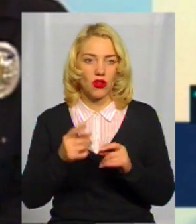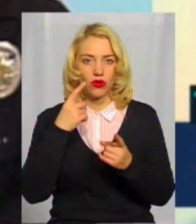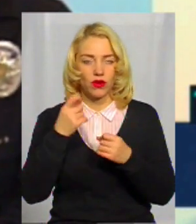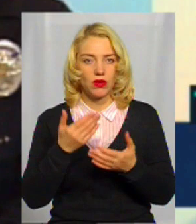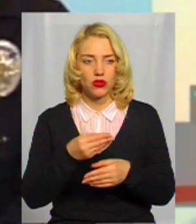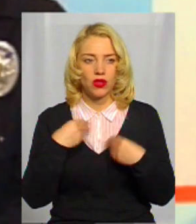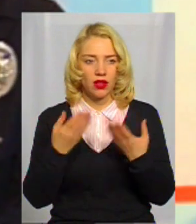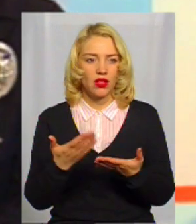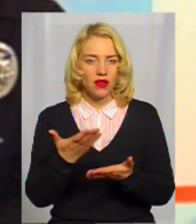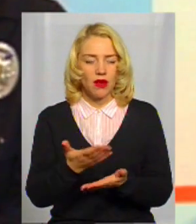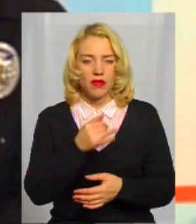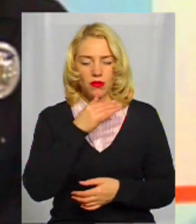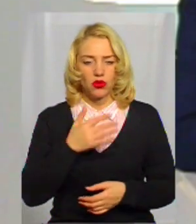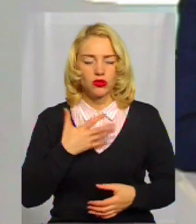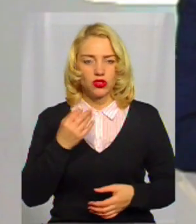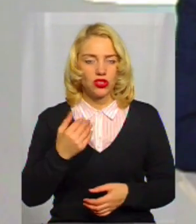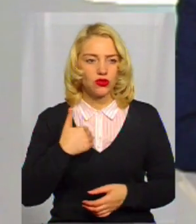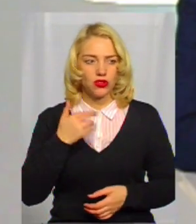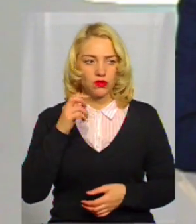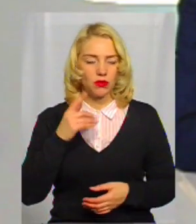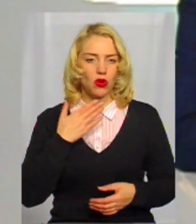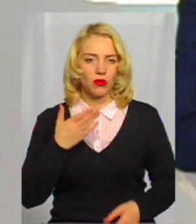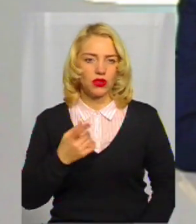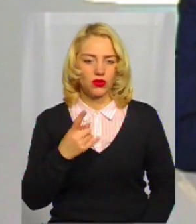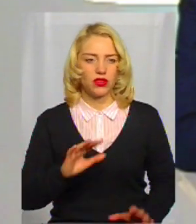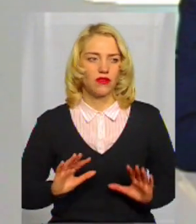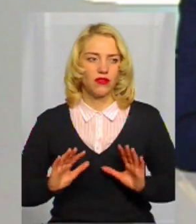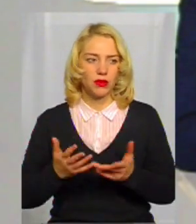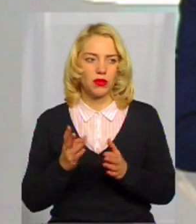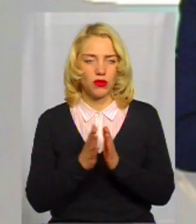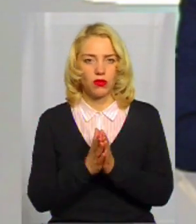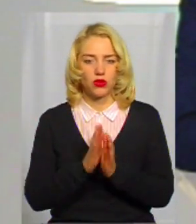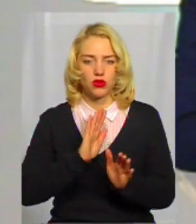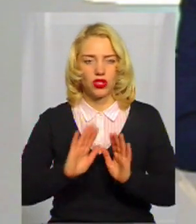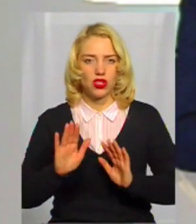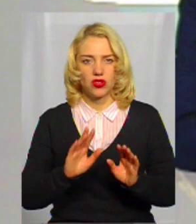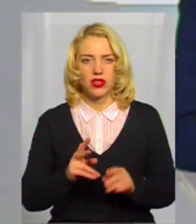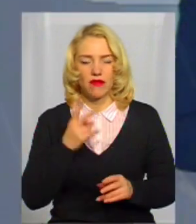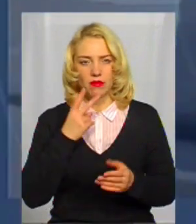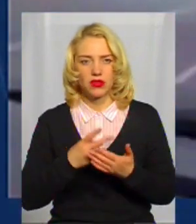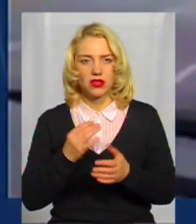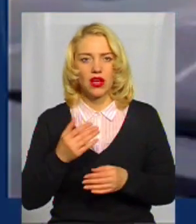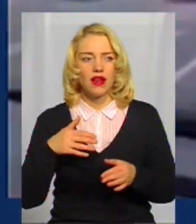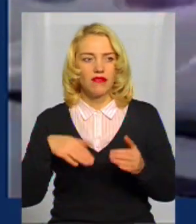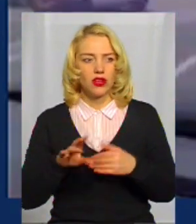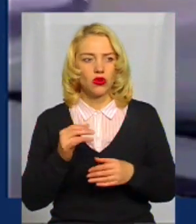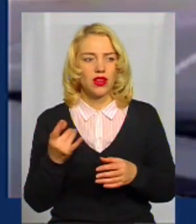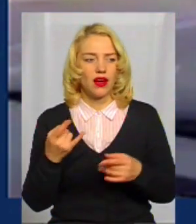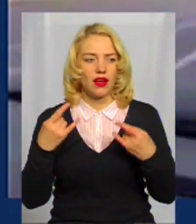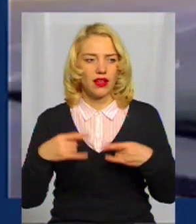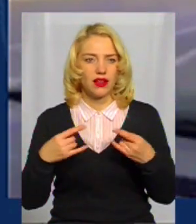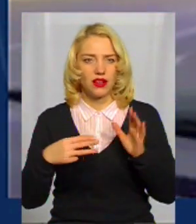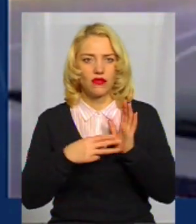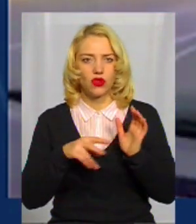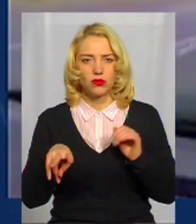можемо. Ще хотів вас прокоментувати один випадок. Попрошу режисера вивести відео на екран.